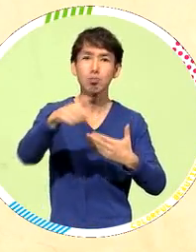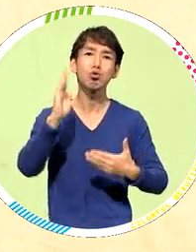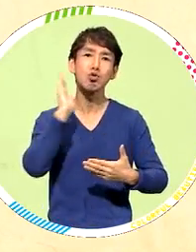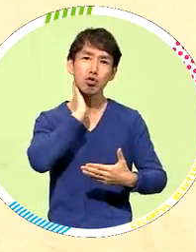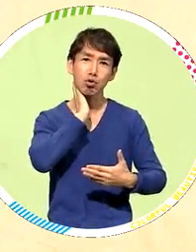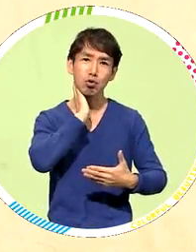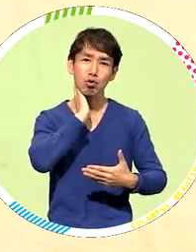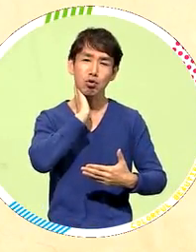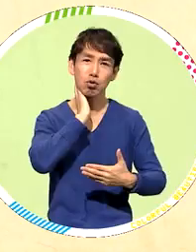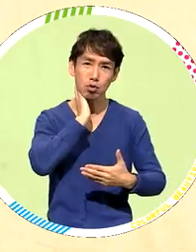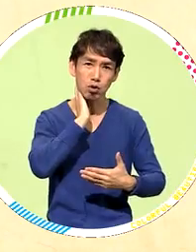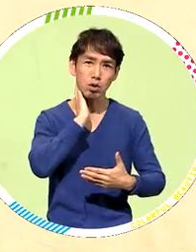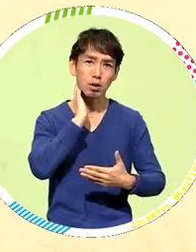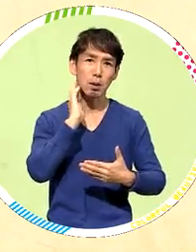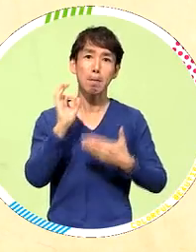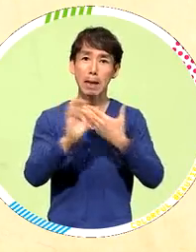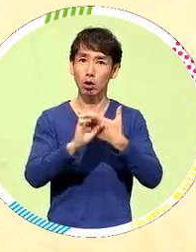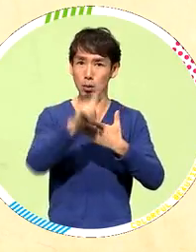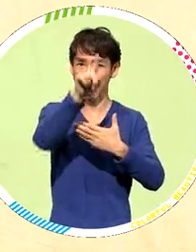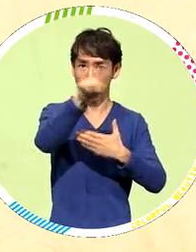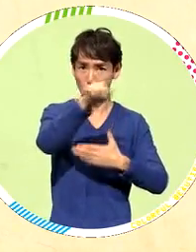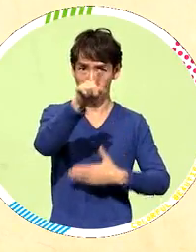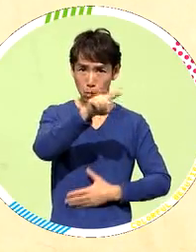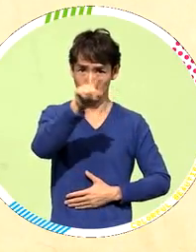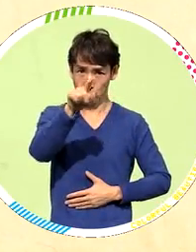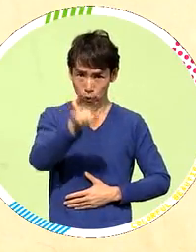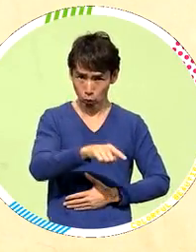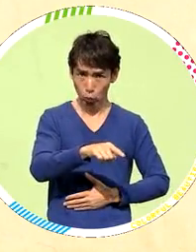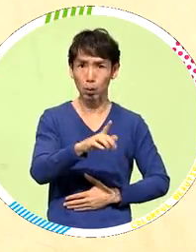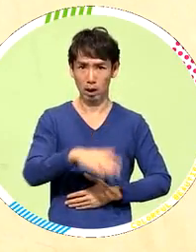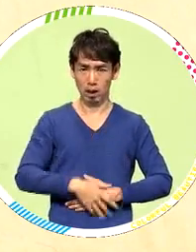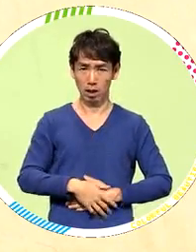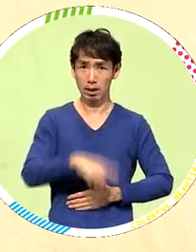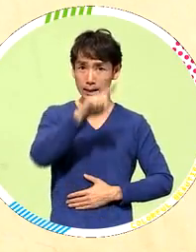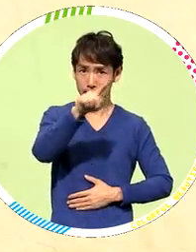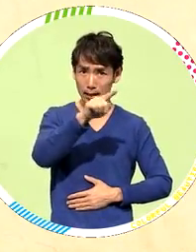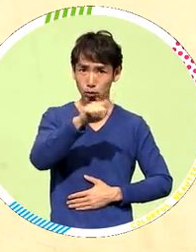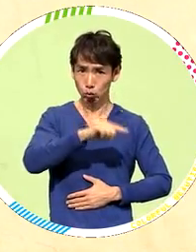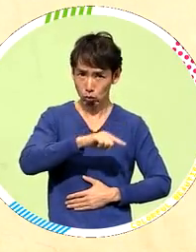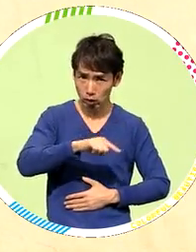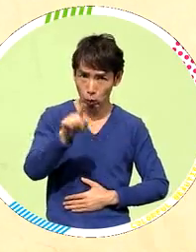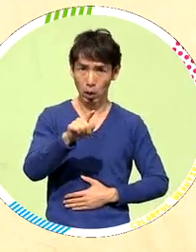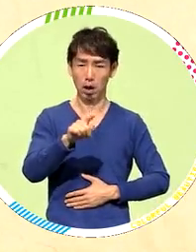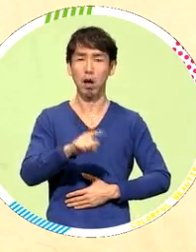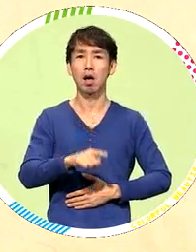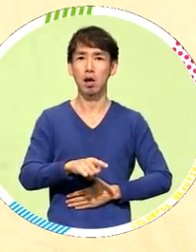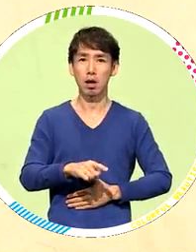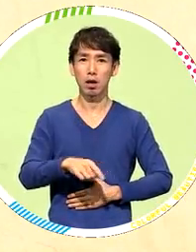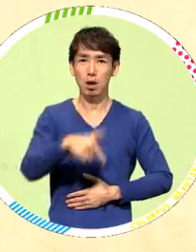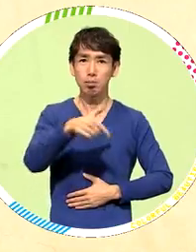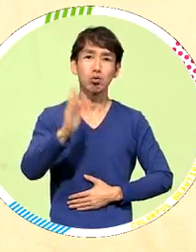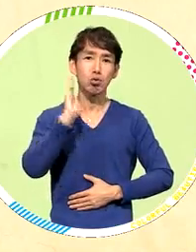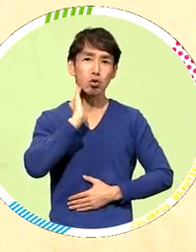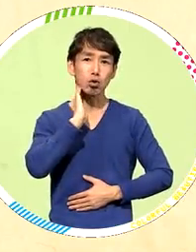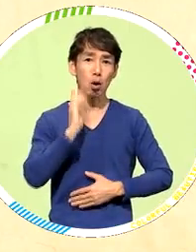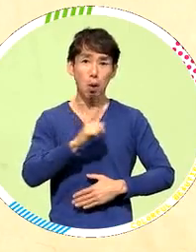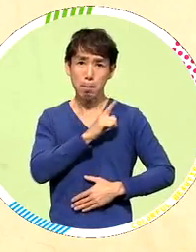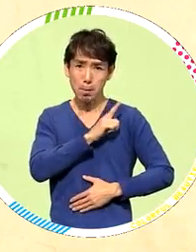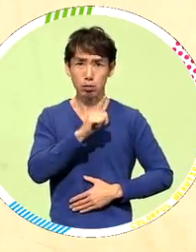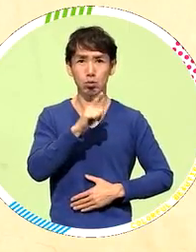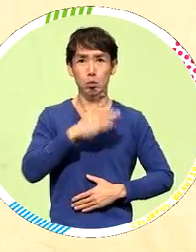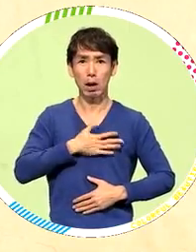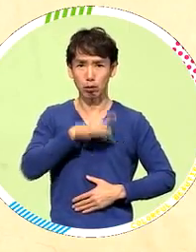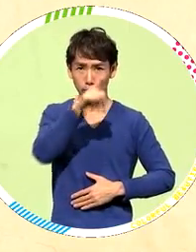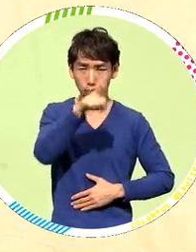というのがあります二種は違う子でも同じ崩し方になりますのでそれが分かっていれば読むときのポイントになって